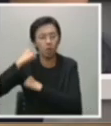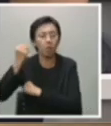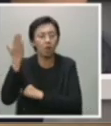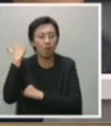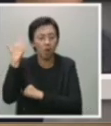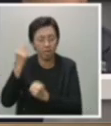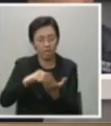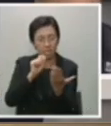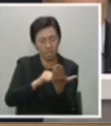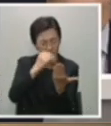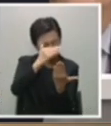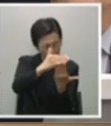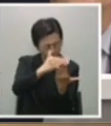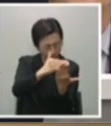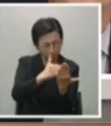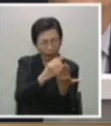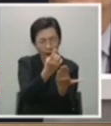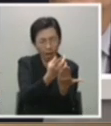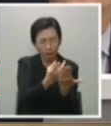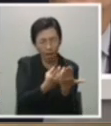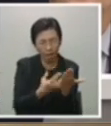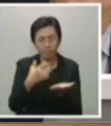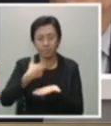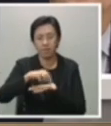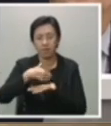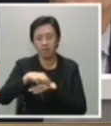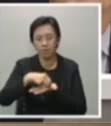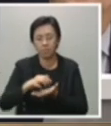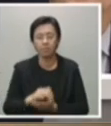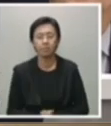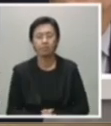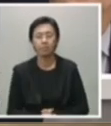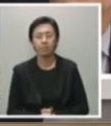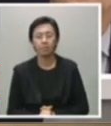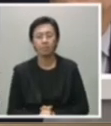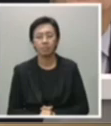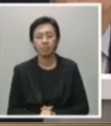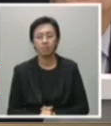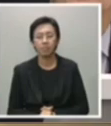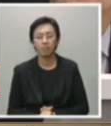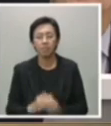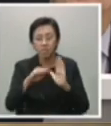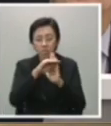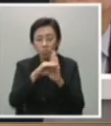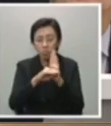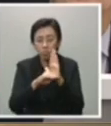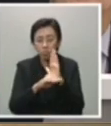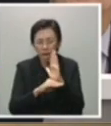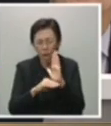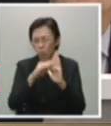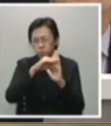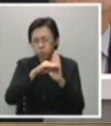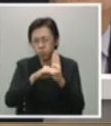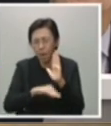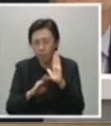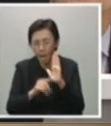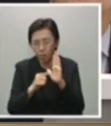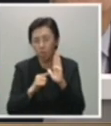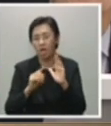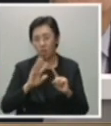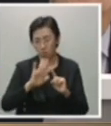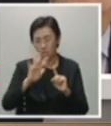มีรายละเอียดดังนี้ครับผมจะขออนุญาตท่านประธานได้กล่าวเฉพาะหัวข้อที่เกี่ยวข้องนะครับในข้อที่